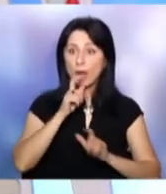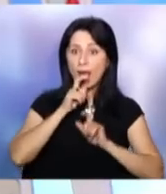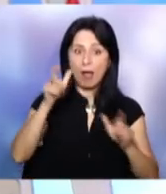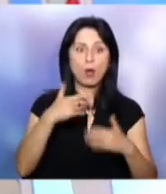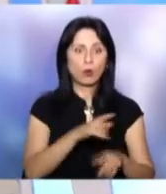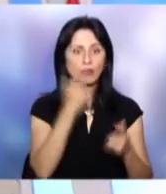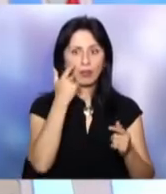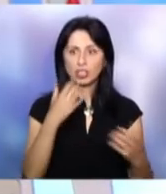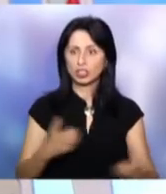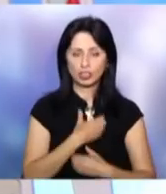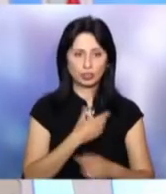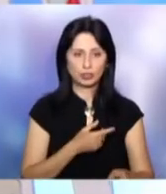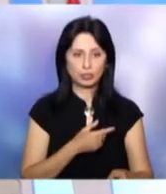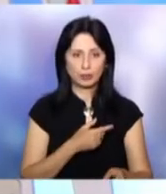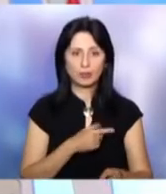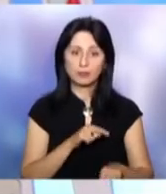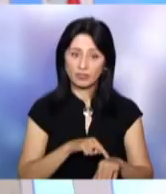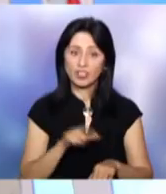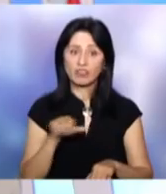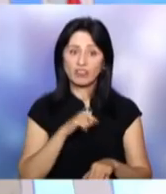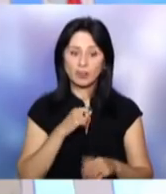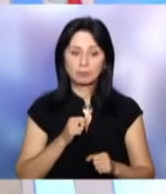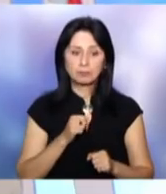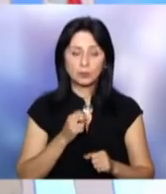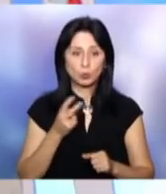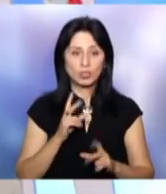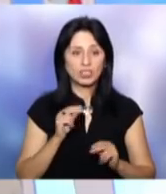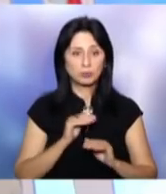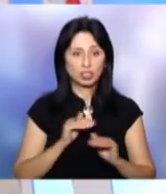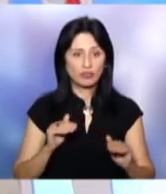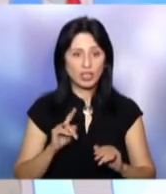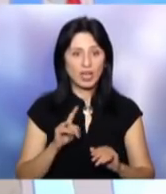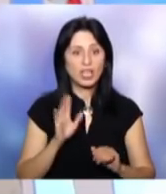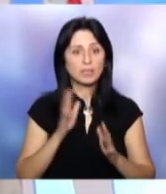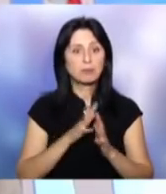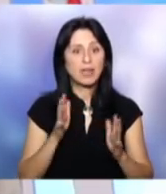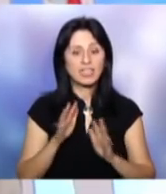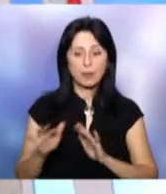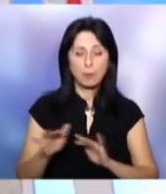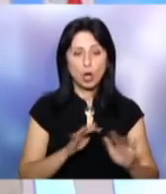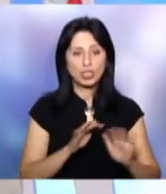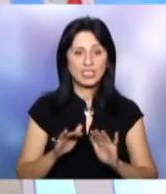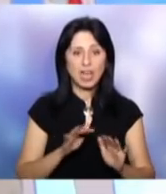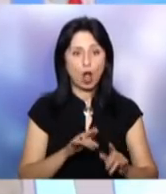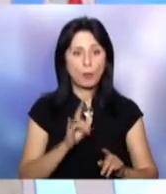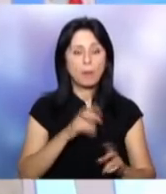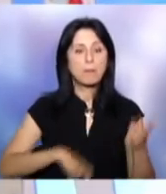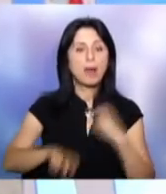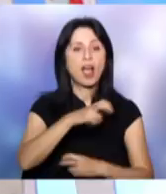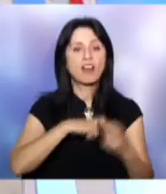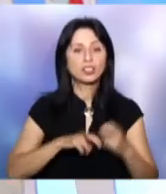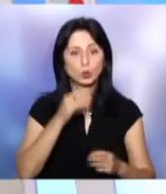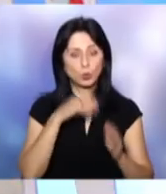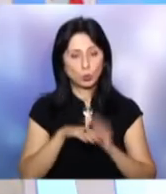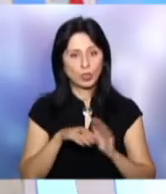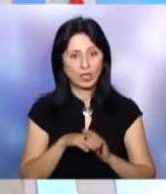საოცრება მოხდა. აქედან გამომდინარე, ეცადეთ რომ თქვენ შეინარჩუნოთ სიმშვიდე და რაც უფრო მეტი მოძრაობითი ჩვევა იქნება თქვენ ბავშვს, მით